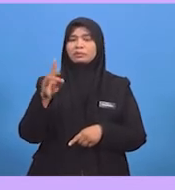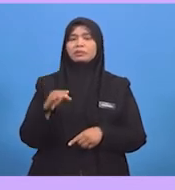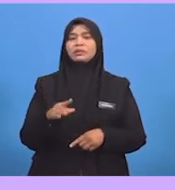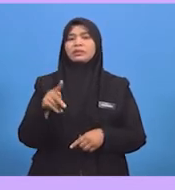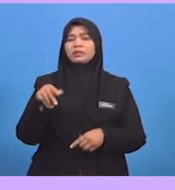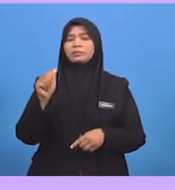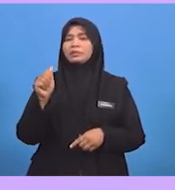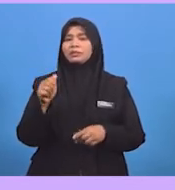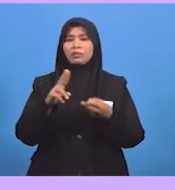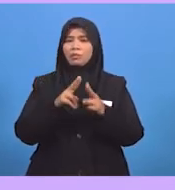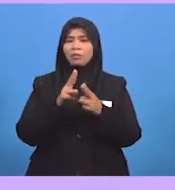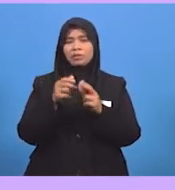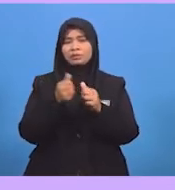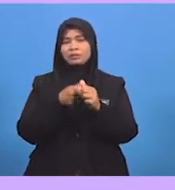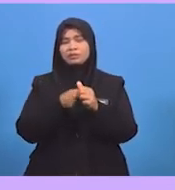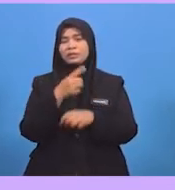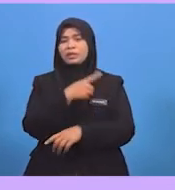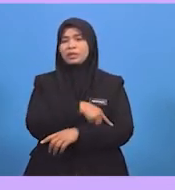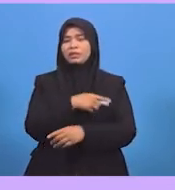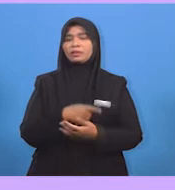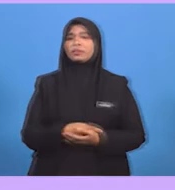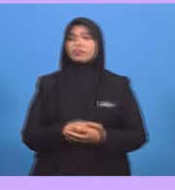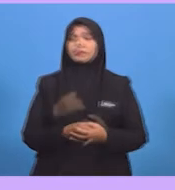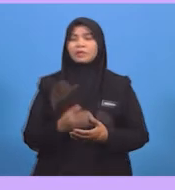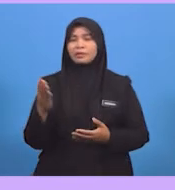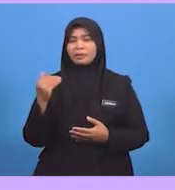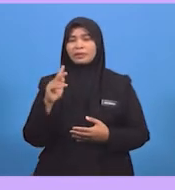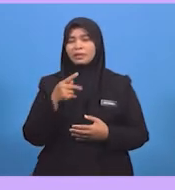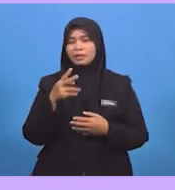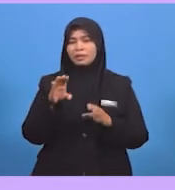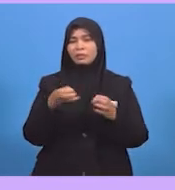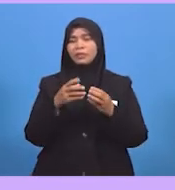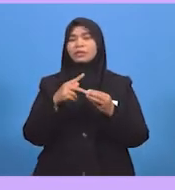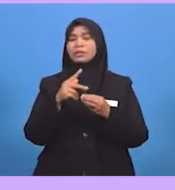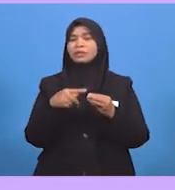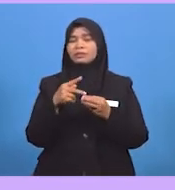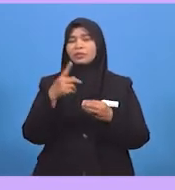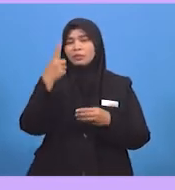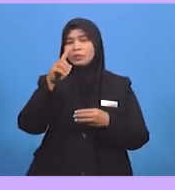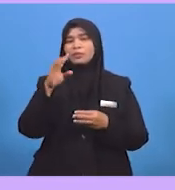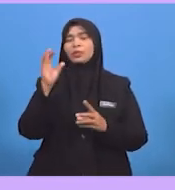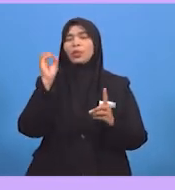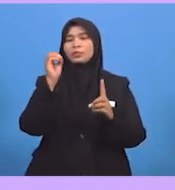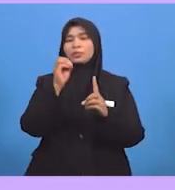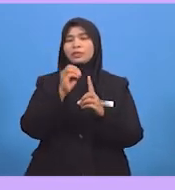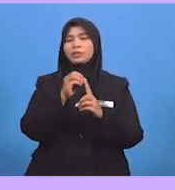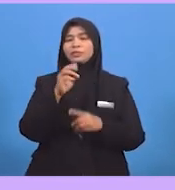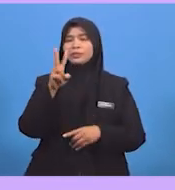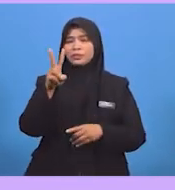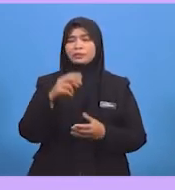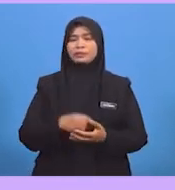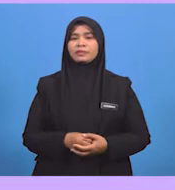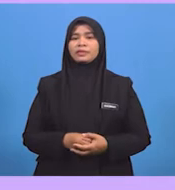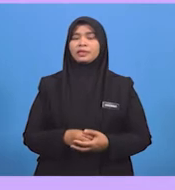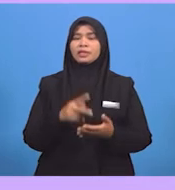jualan dan harga belian. Marilah kita buat kesimpulan untuk objektif kedua.